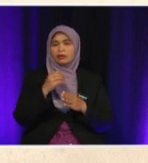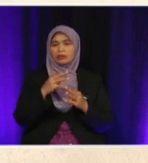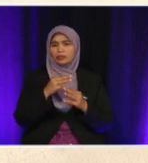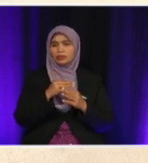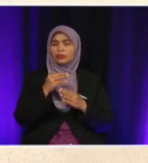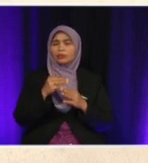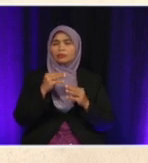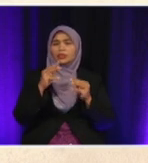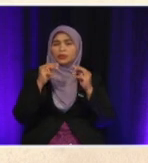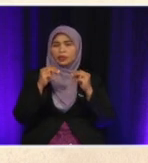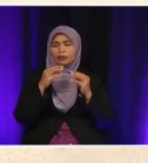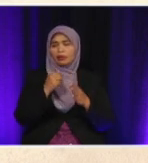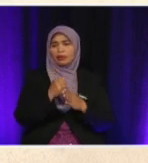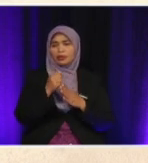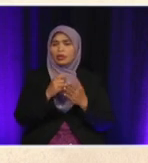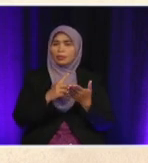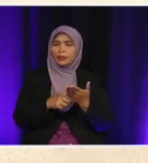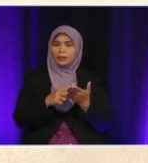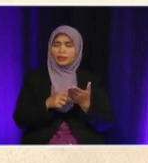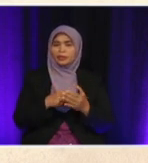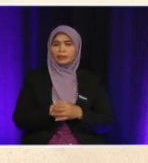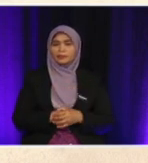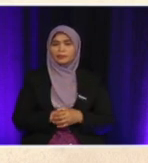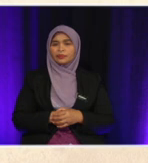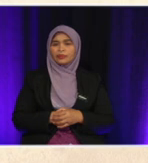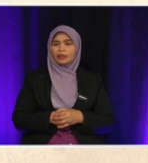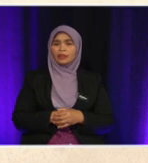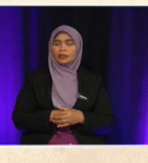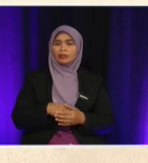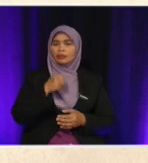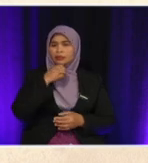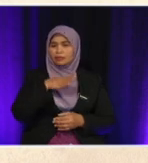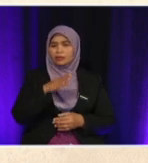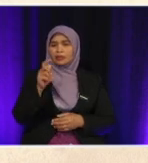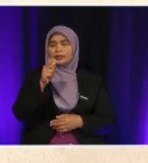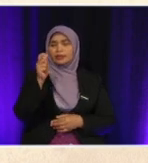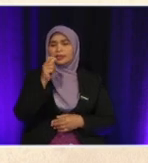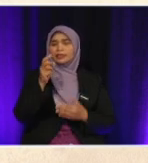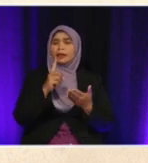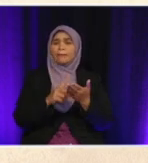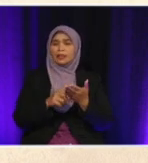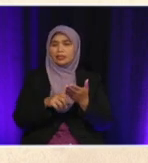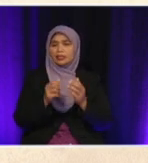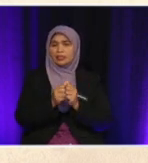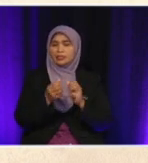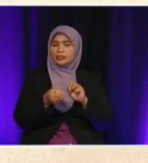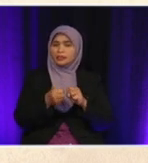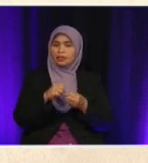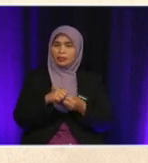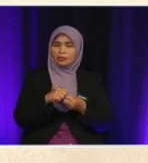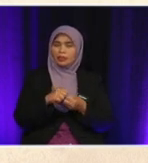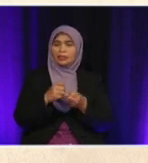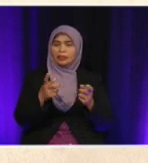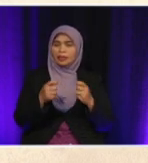perbincangan dalam pemerintahan Baginda Baginda fase berbincang dengan para sahabat menerima